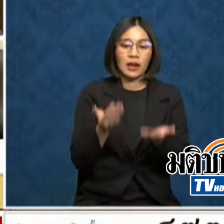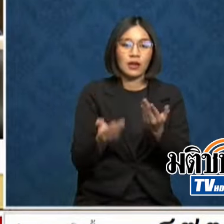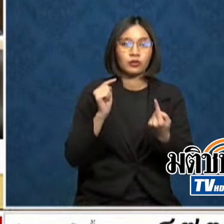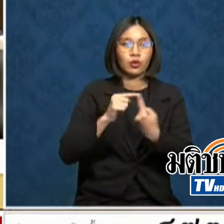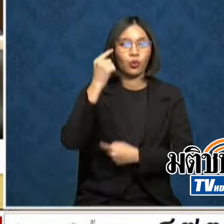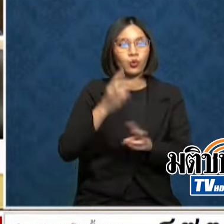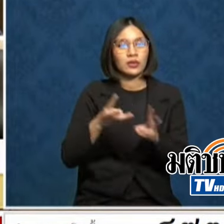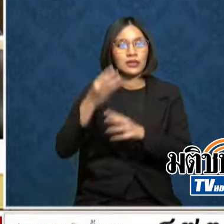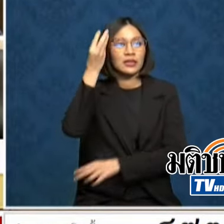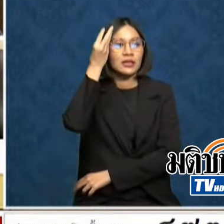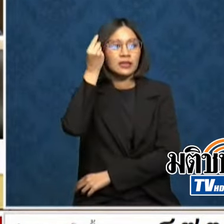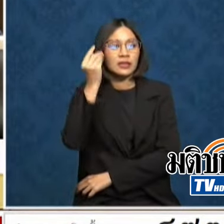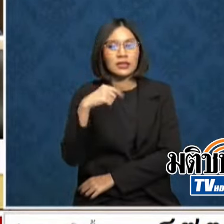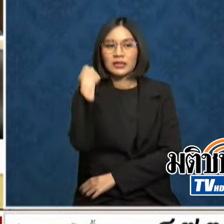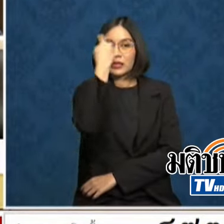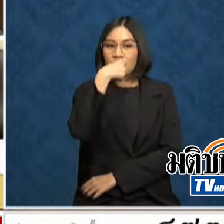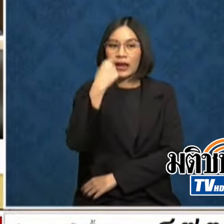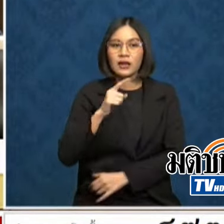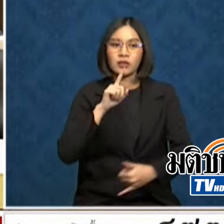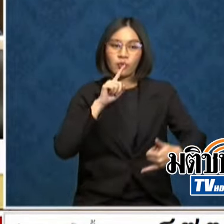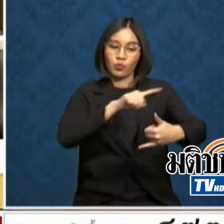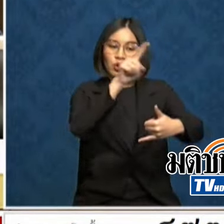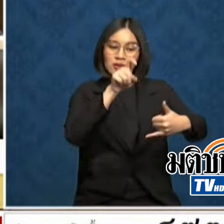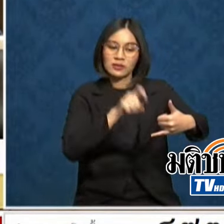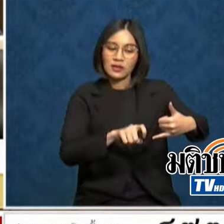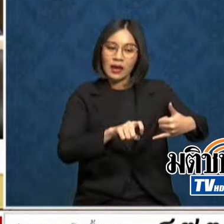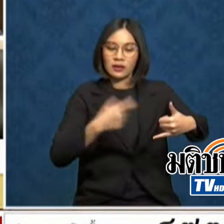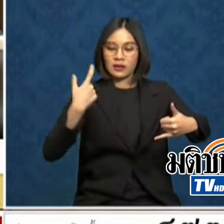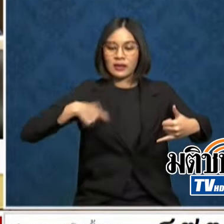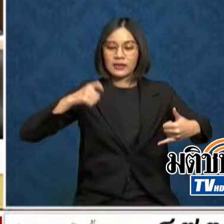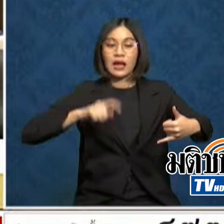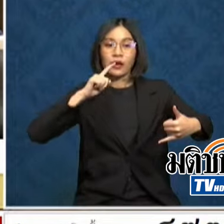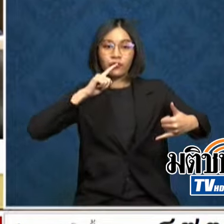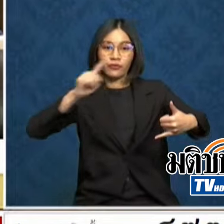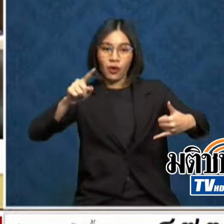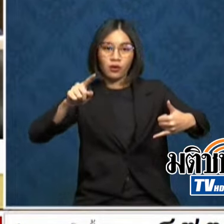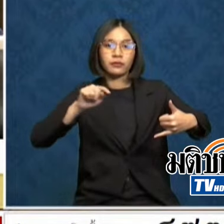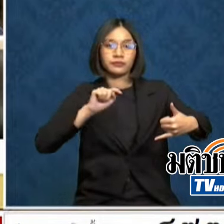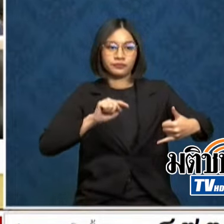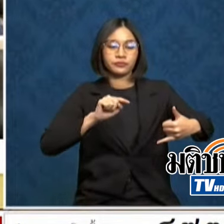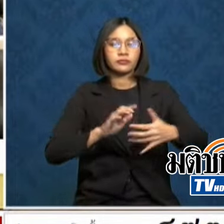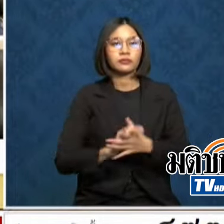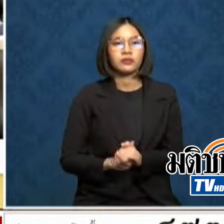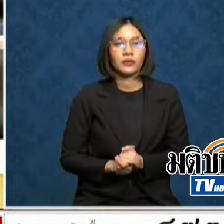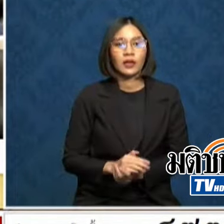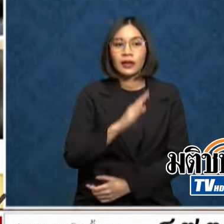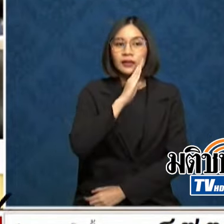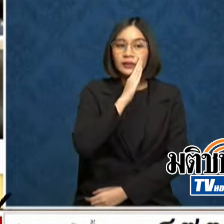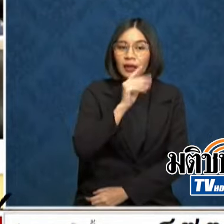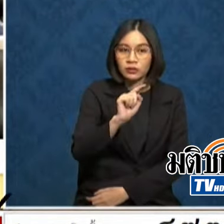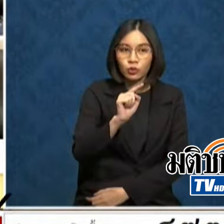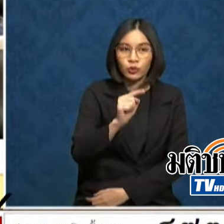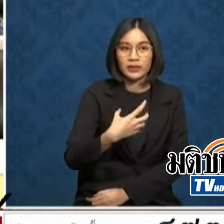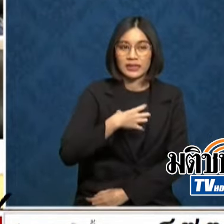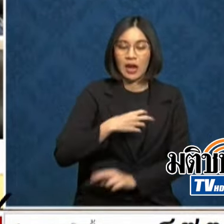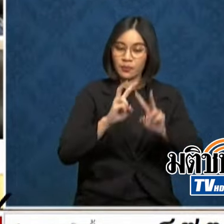ามัญสำนึกของผู้ที่ถูกกล่าวหาหรือที่ศาลประทับฟ้องในคดีตากใบว่าถ้าท่านจะ